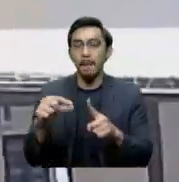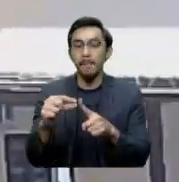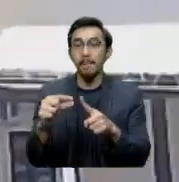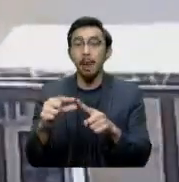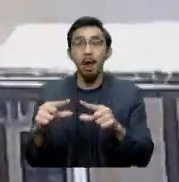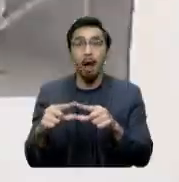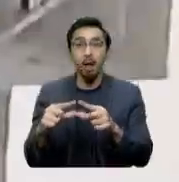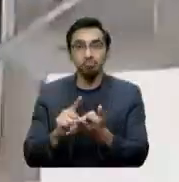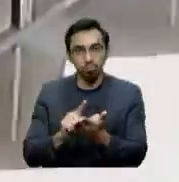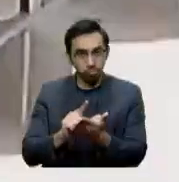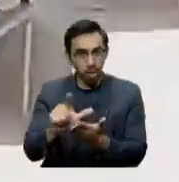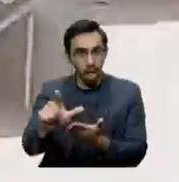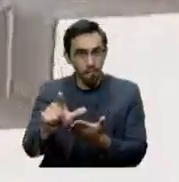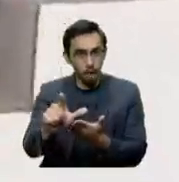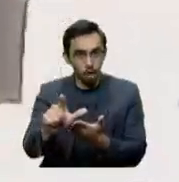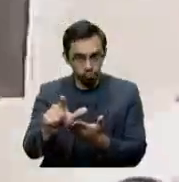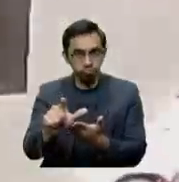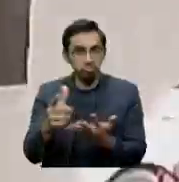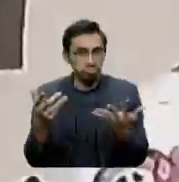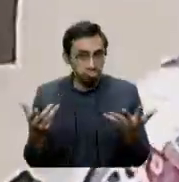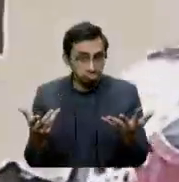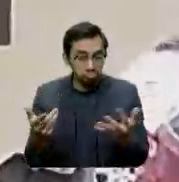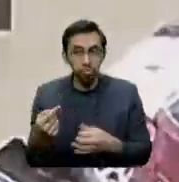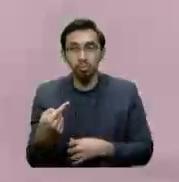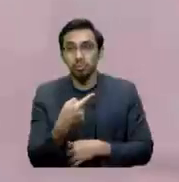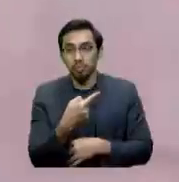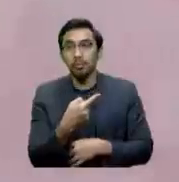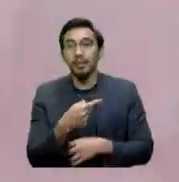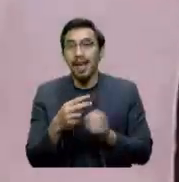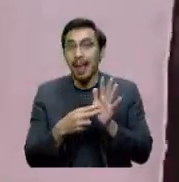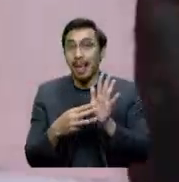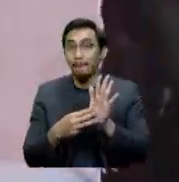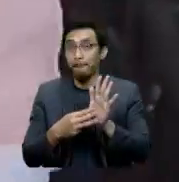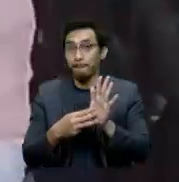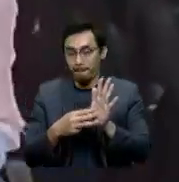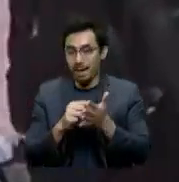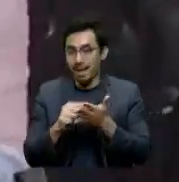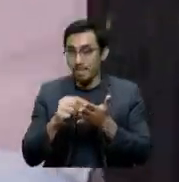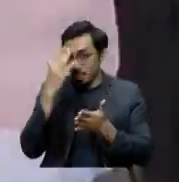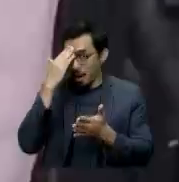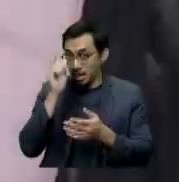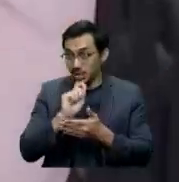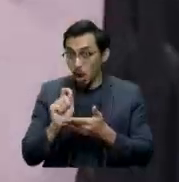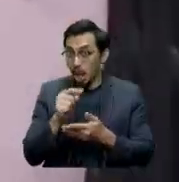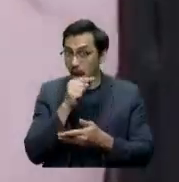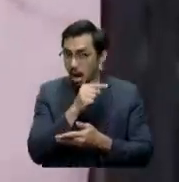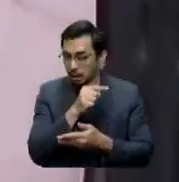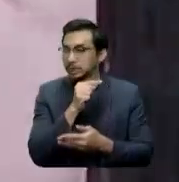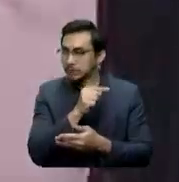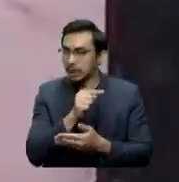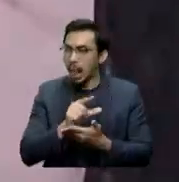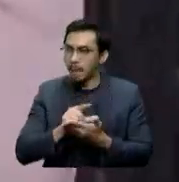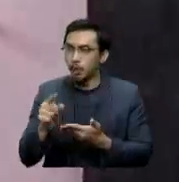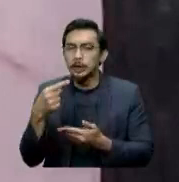yang dilakukan oleh MF, kepala SD Negeri Omben Sampang. MF dilaporkan ke polisi karena sering melecehkan secara verbal